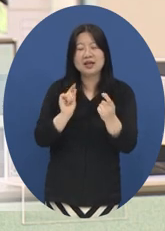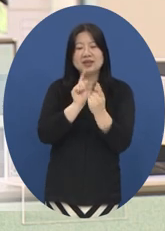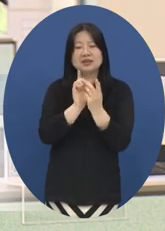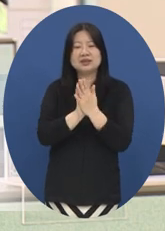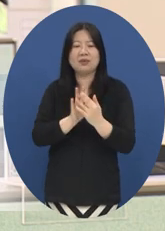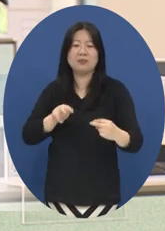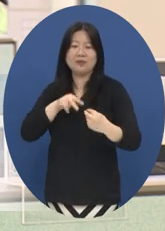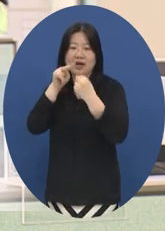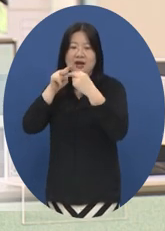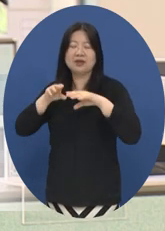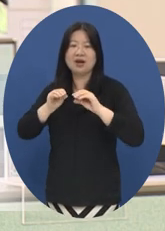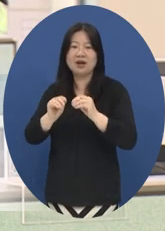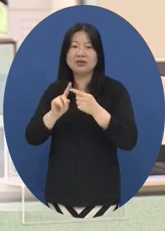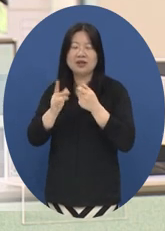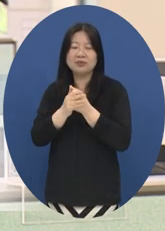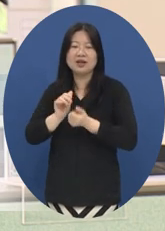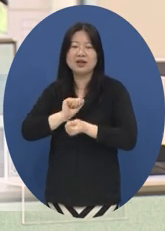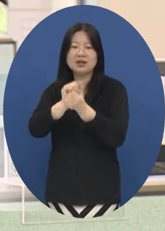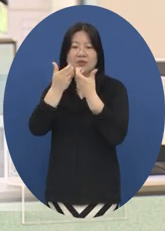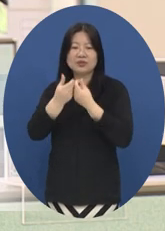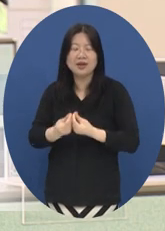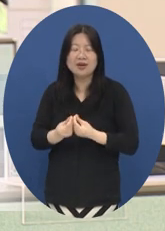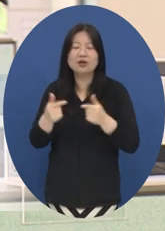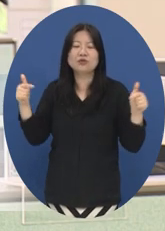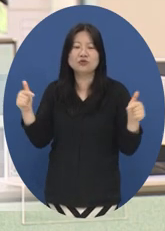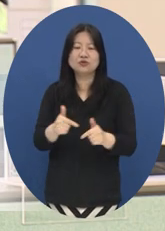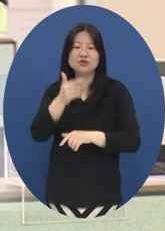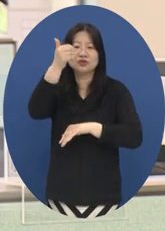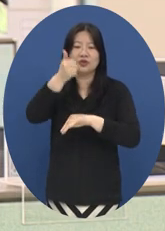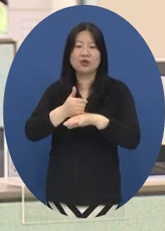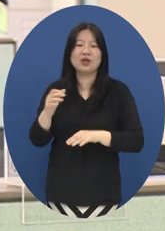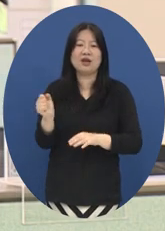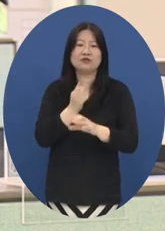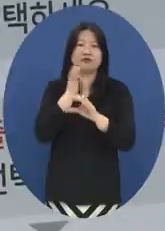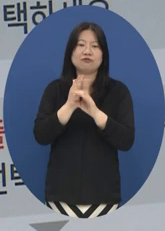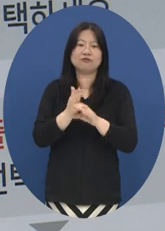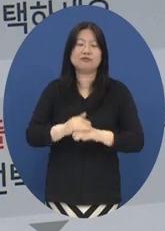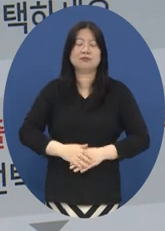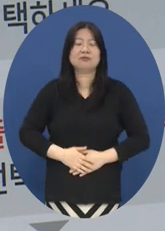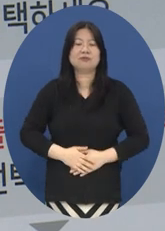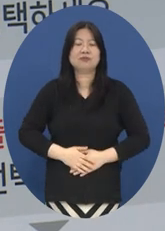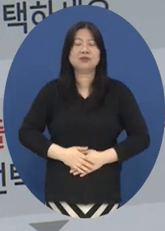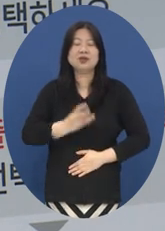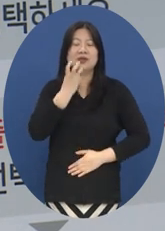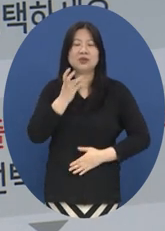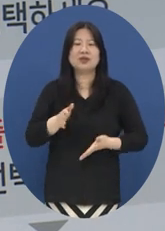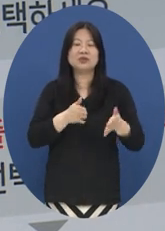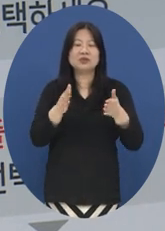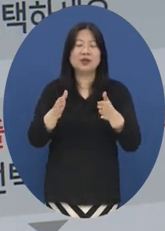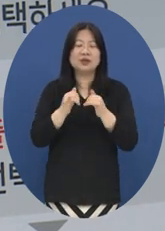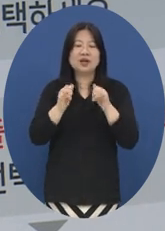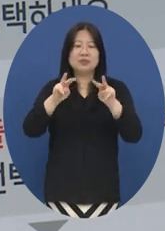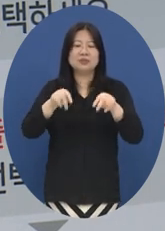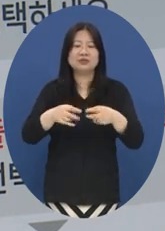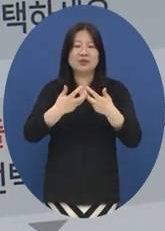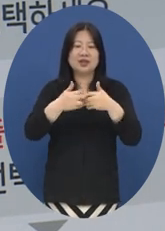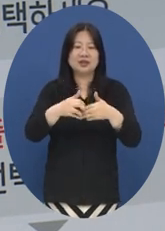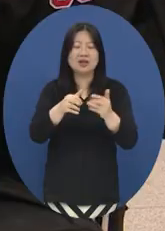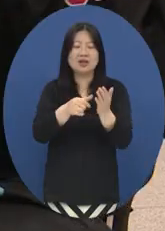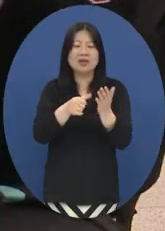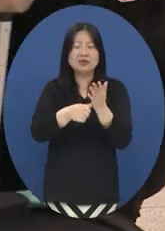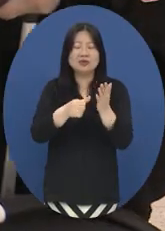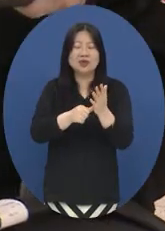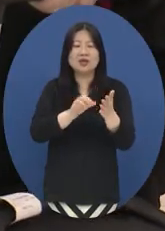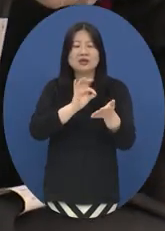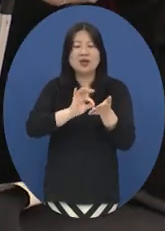접촉을 차단하고 이로 인한 감염 사례 를 획기적으로 줄인 성과를 고향 하고 있습니다 경기도는 무인발권기 사용에 어려움을